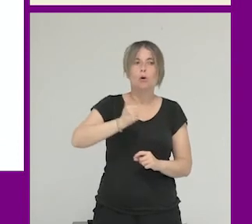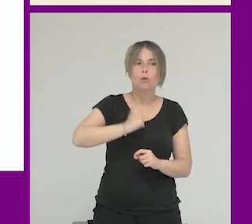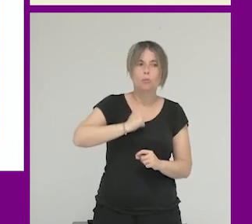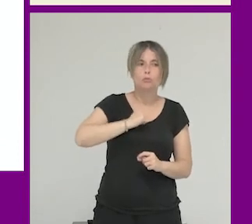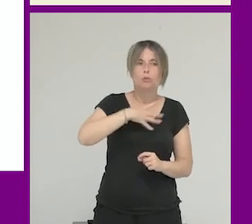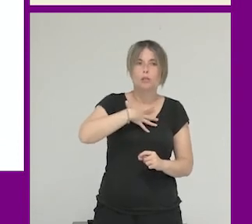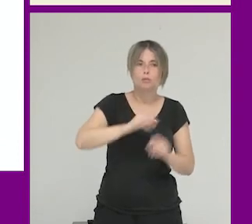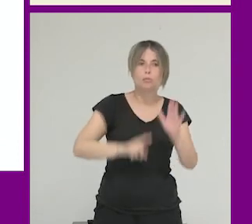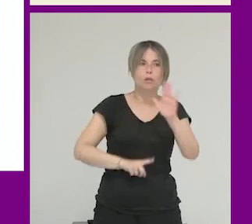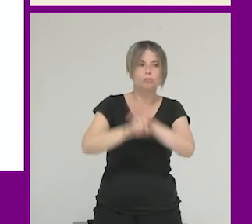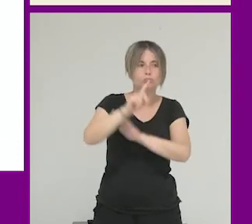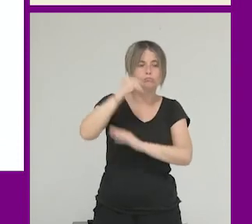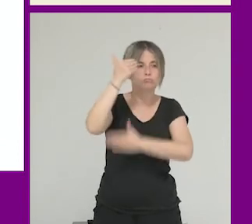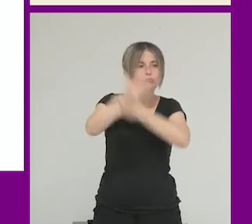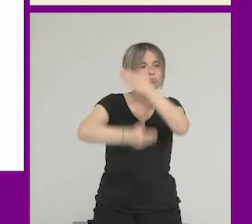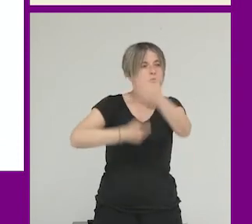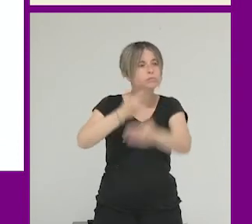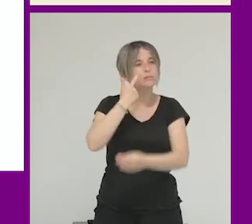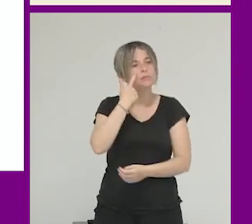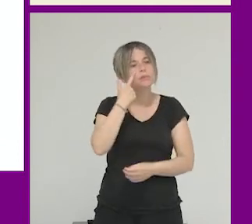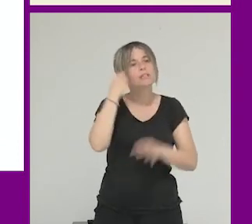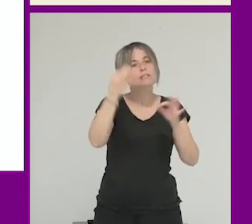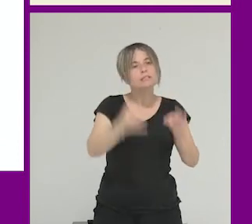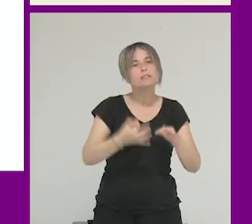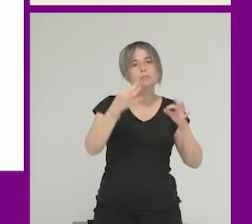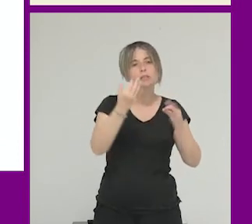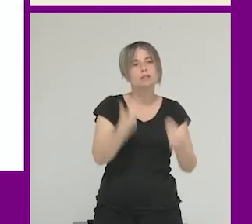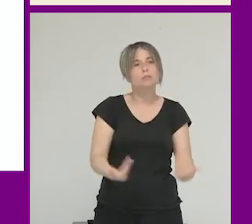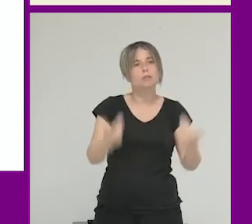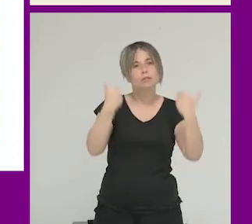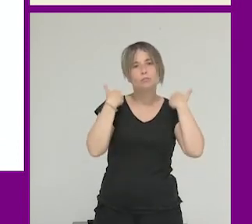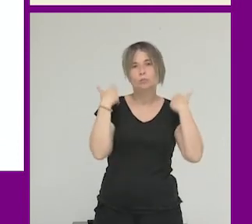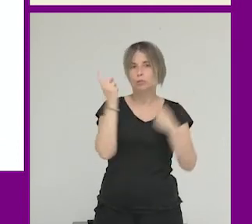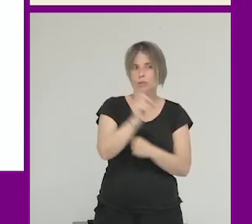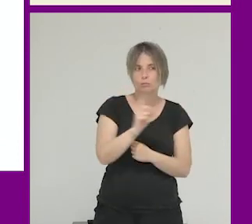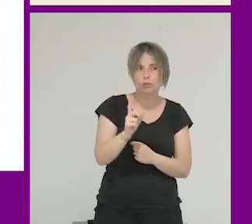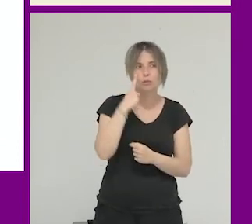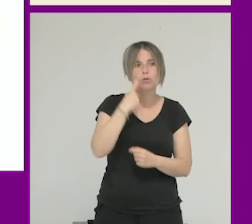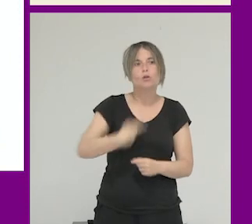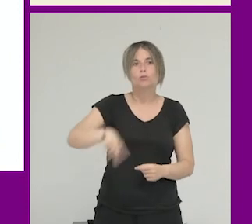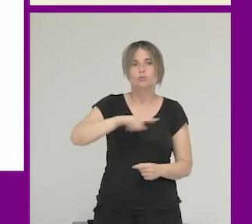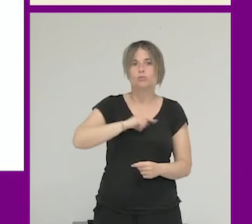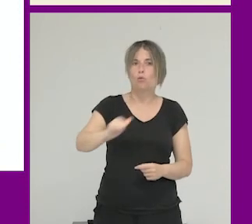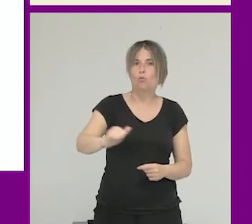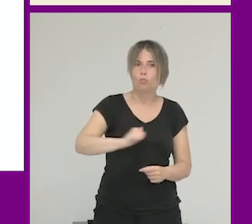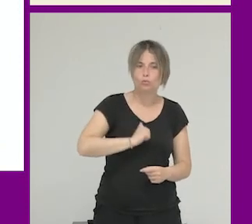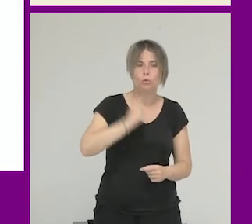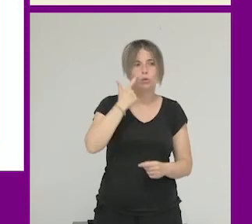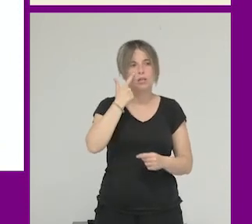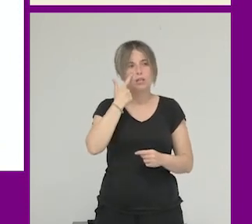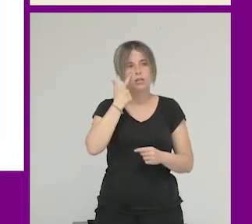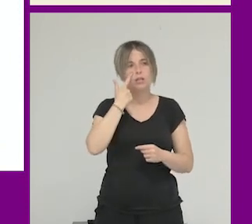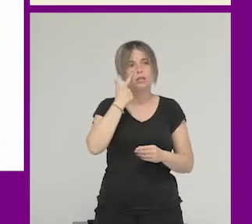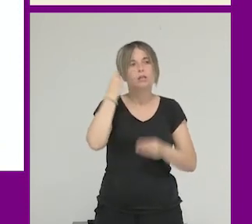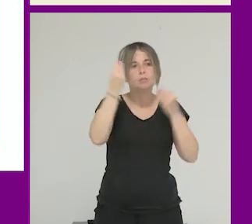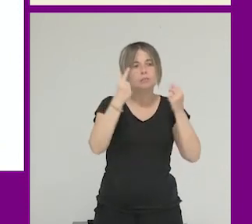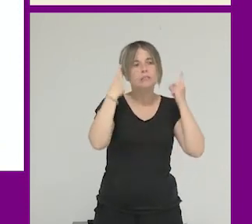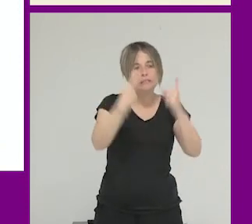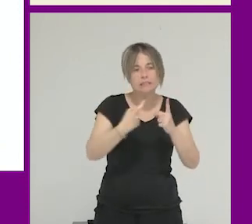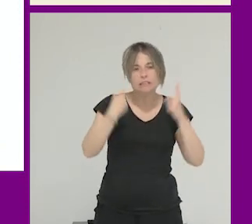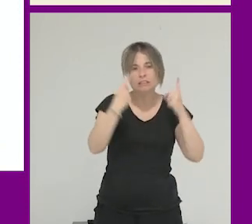eta nahiz eta ez izan beti gure ardura, bueno, daukagula aukera hori egiteko, eta zaiatuko nahiz